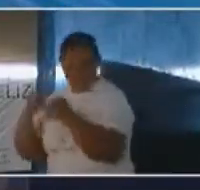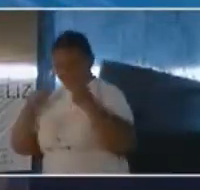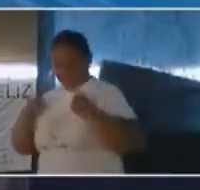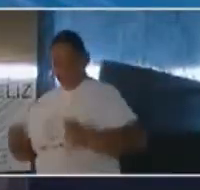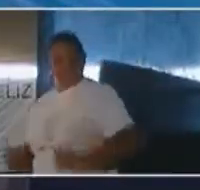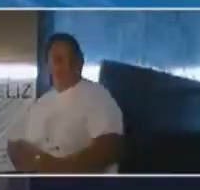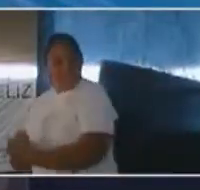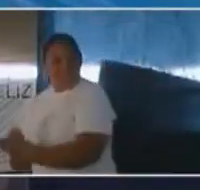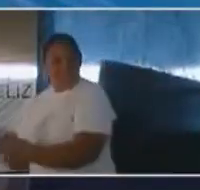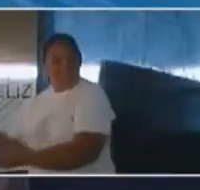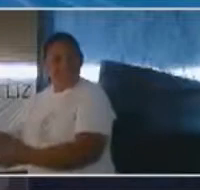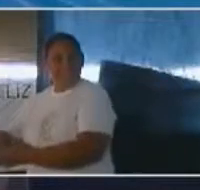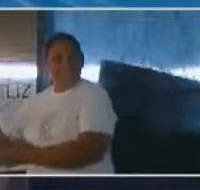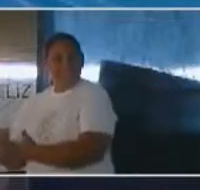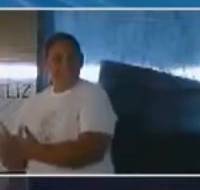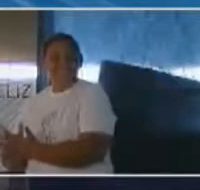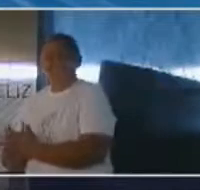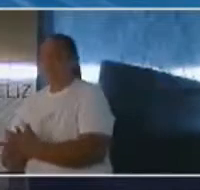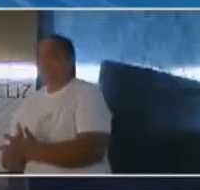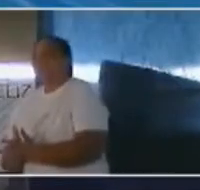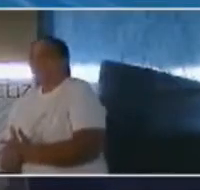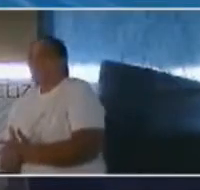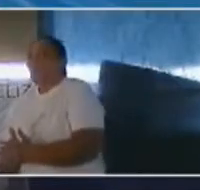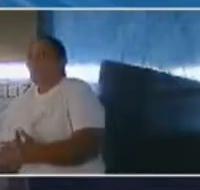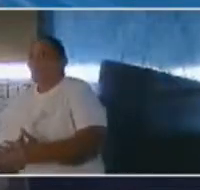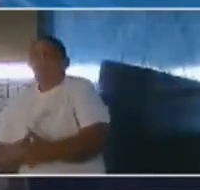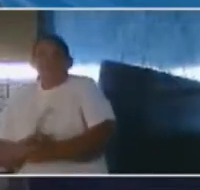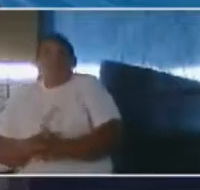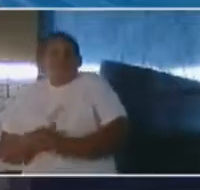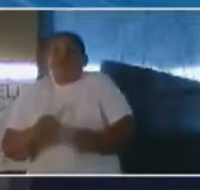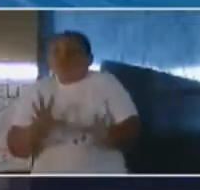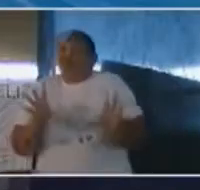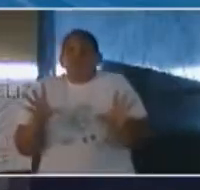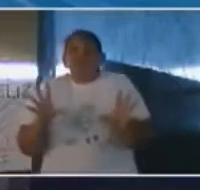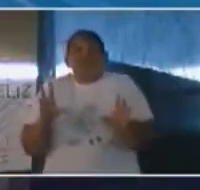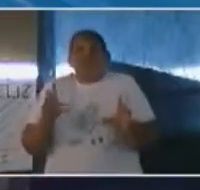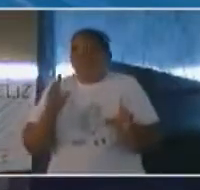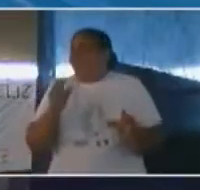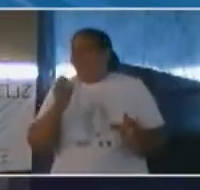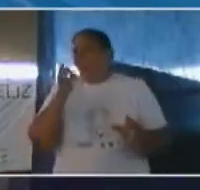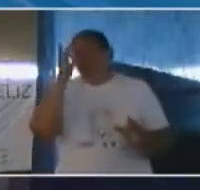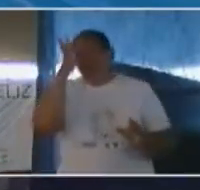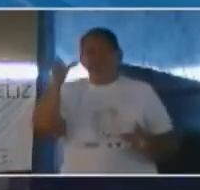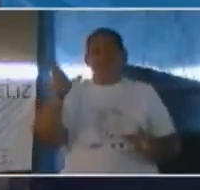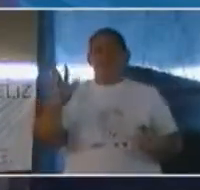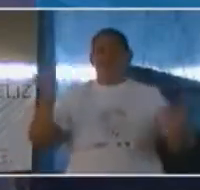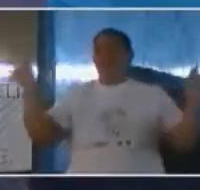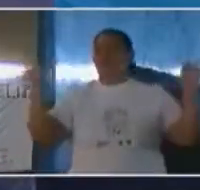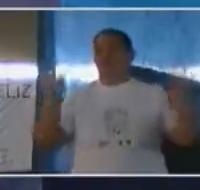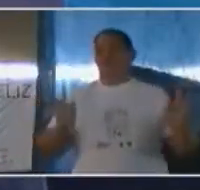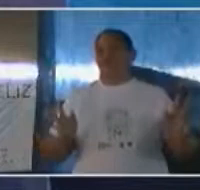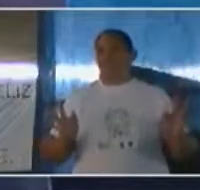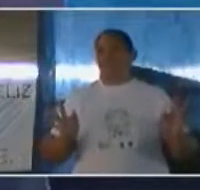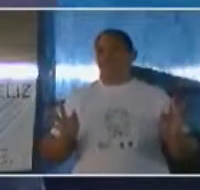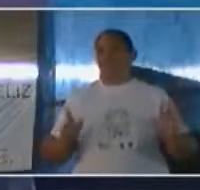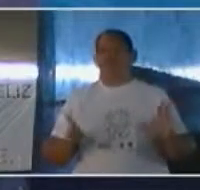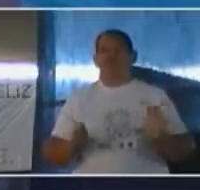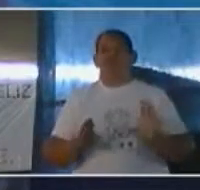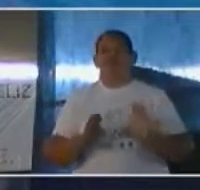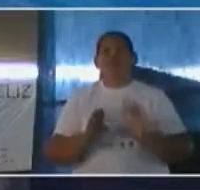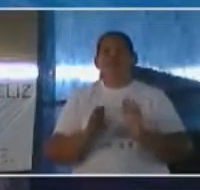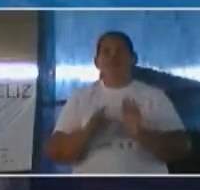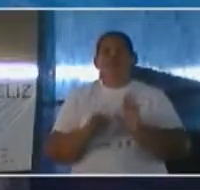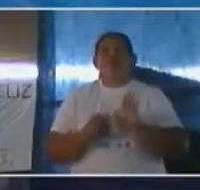É possível ser feliz promovendo a felicidade de outras pessoas. Gente, não precisa ser grande sábio